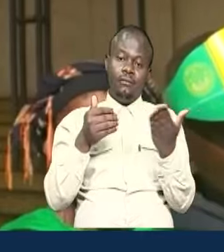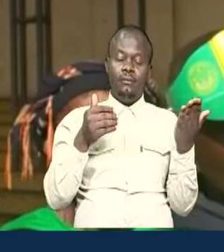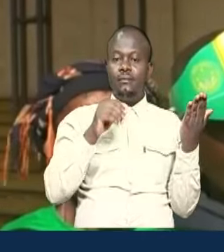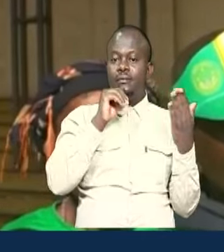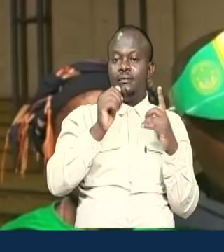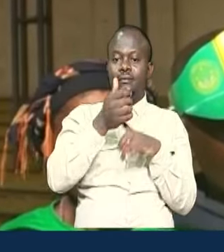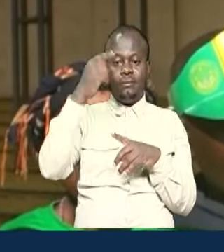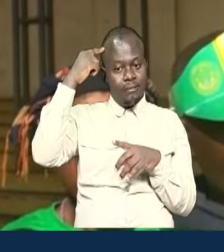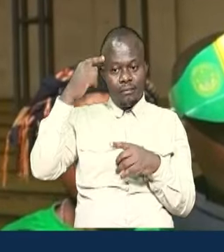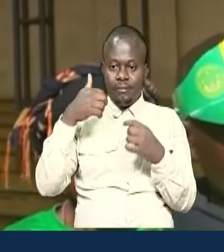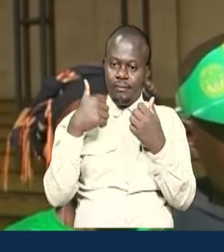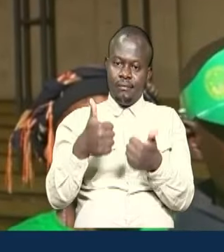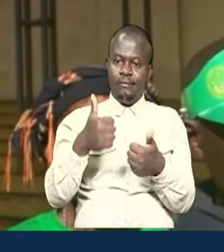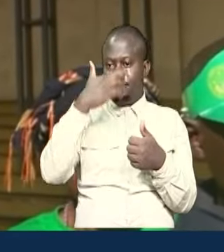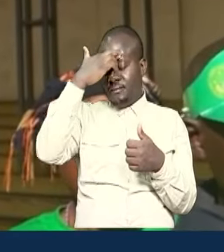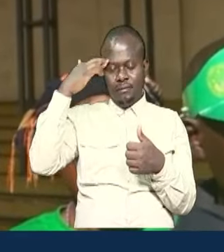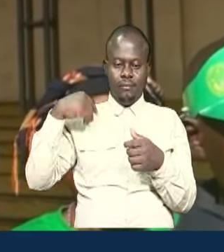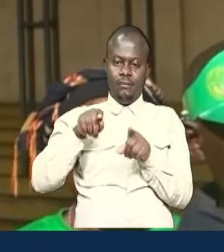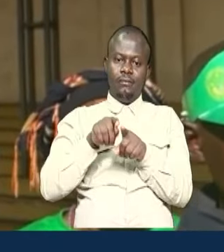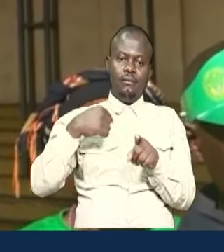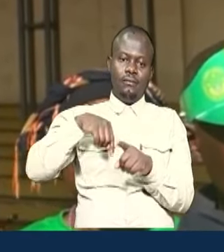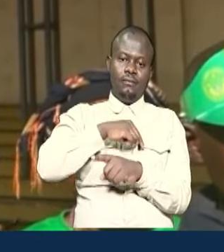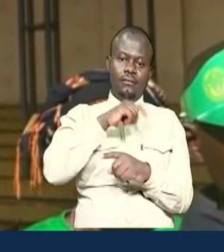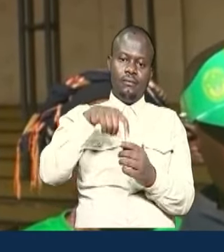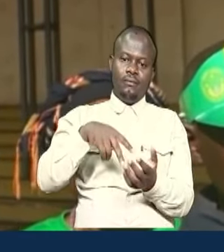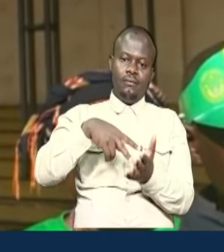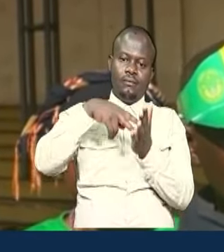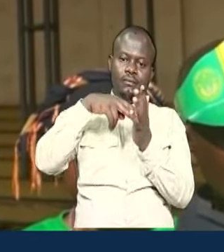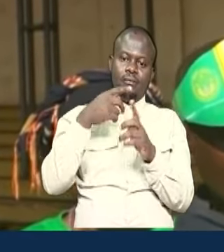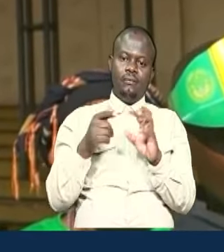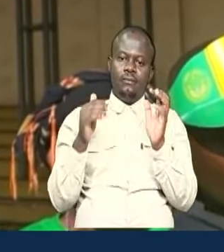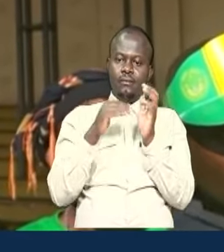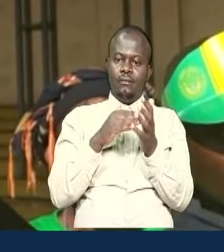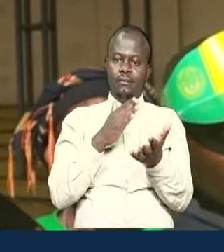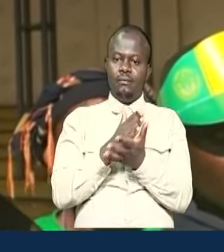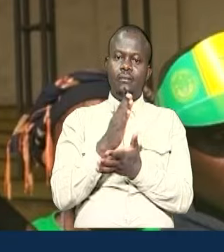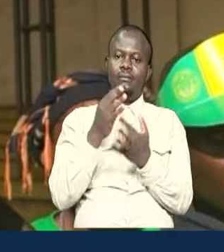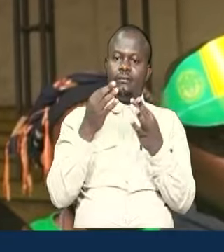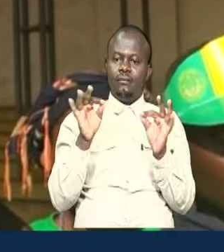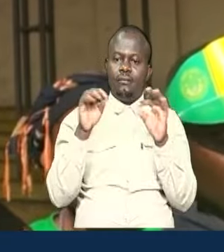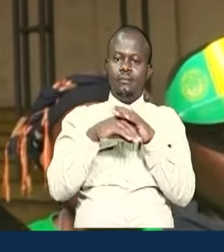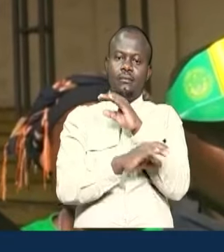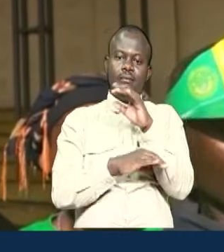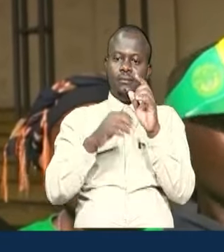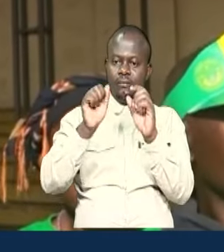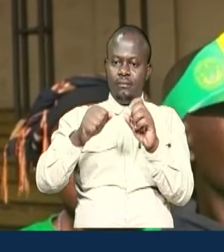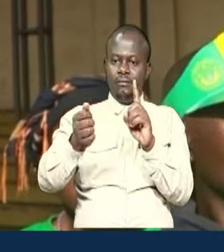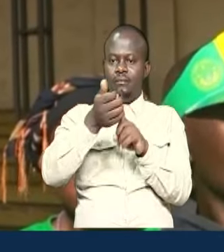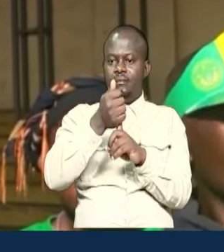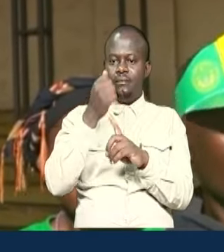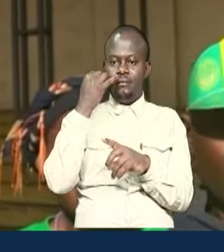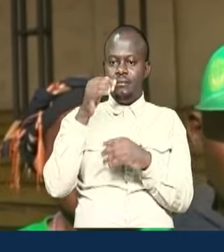bagera ku myumvire myiza, ni nayo mpamvu natwe tuba tugomba guhaguruka. Ariko rwose ukwishyira ukizana mu gihugu byagezweho. Iyo